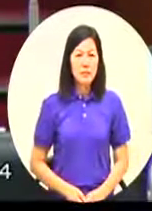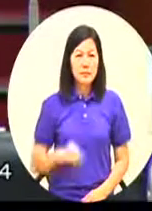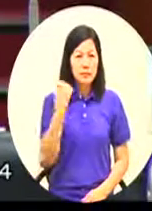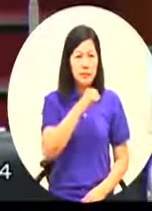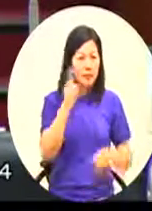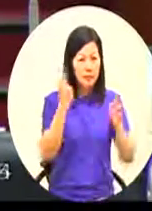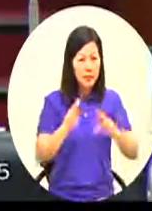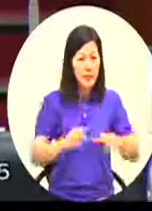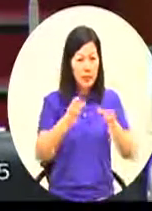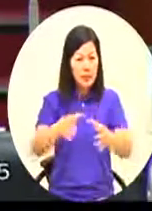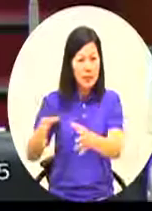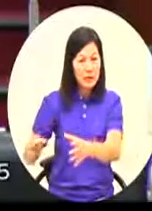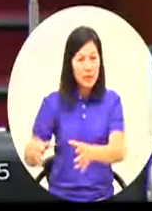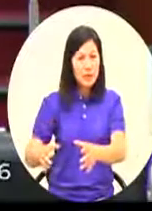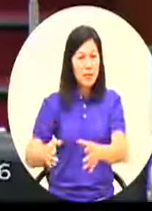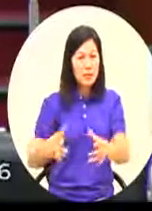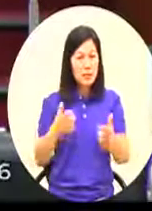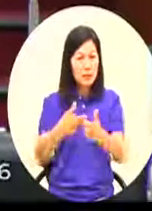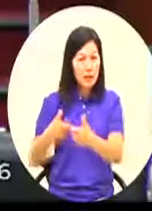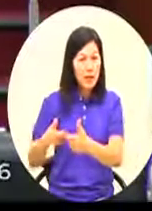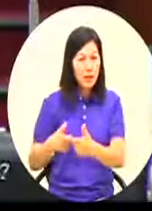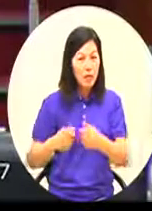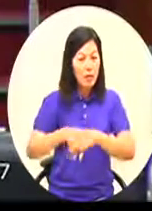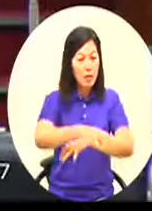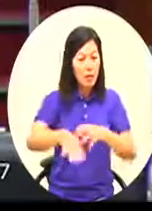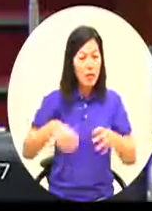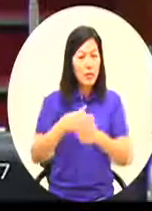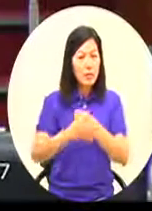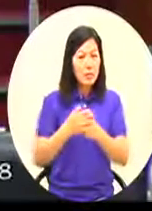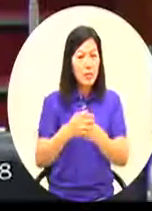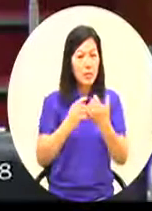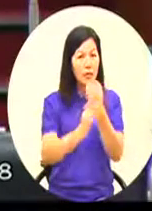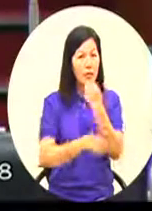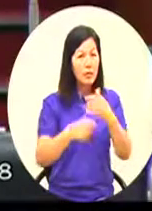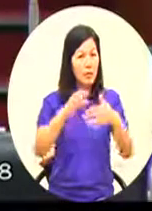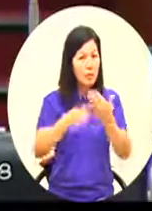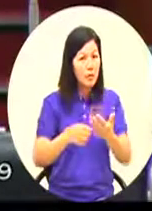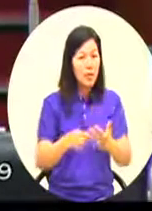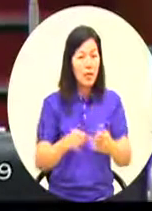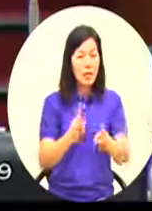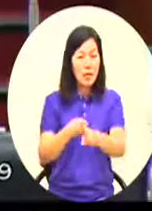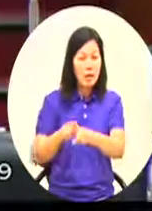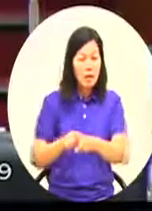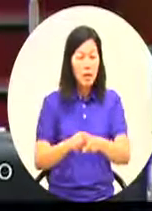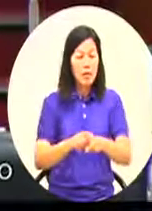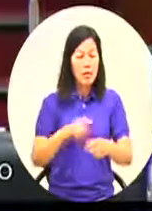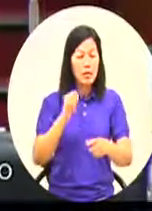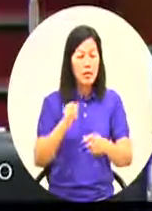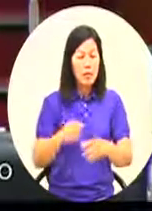合环保法规？哪一座设下去，民众不会跳脚的？